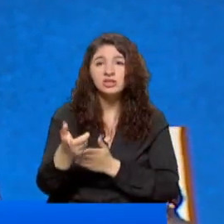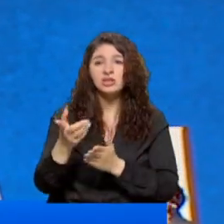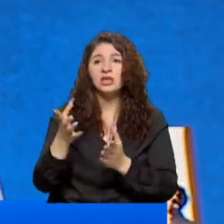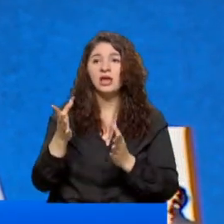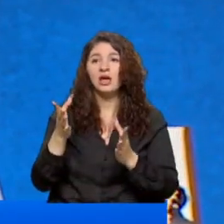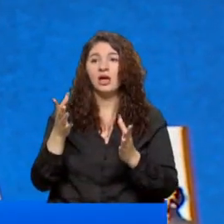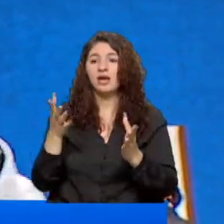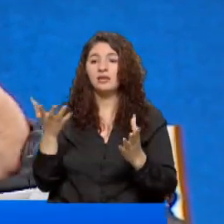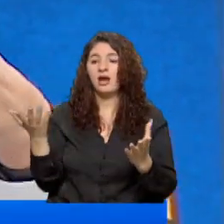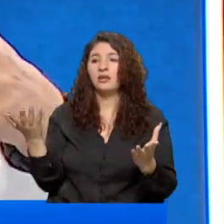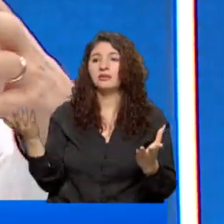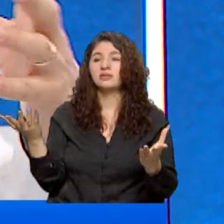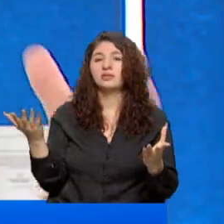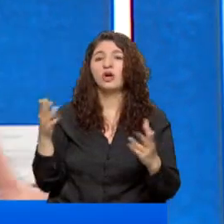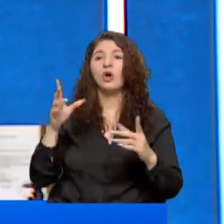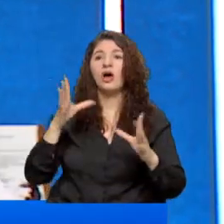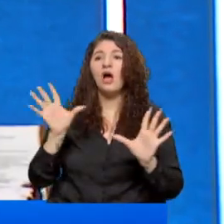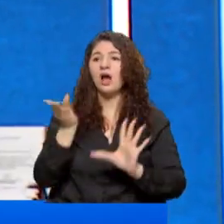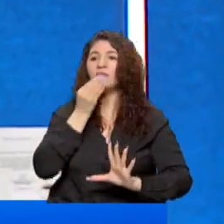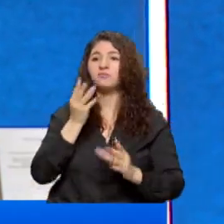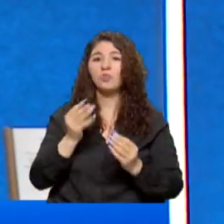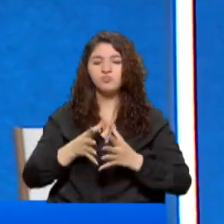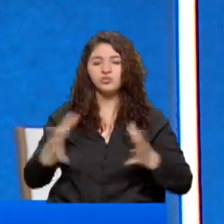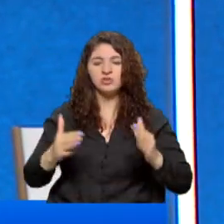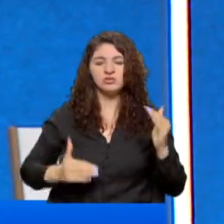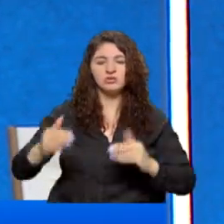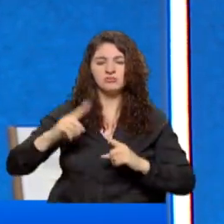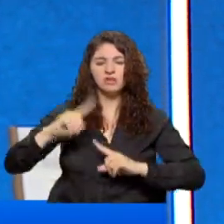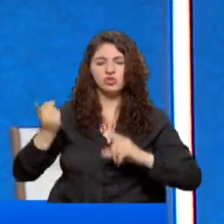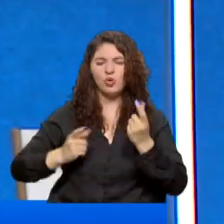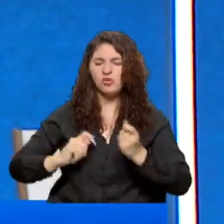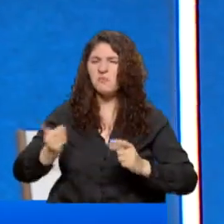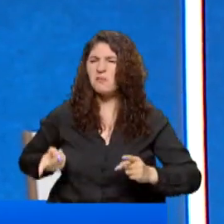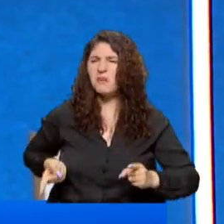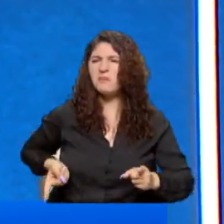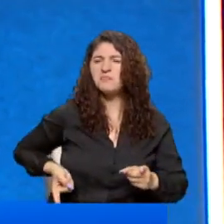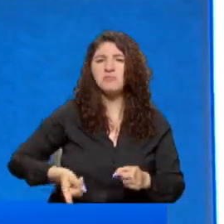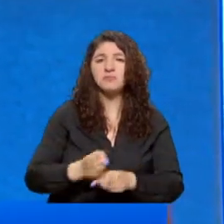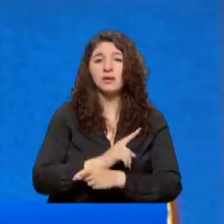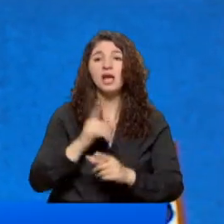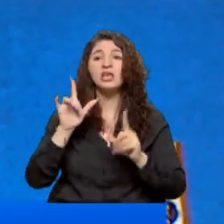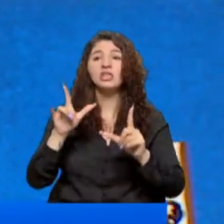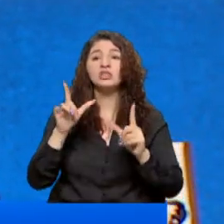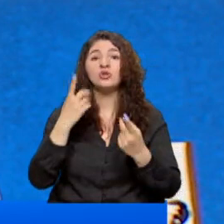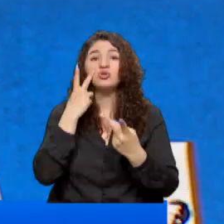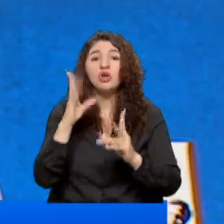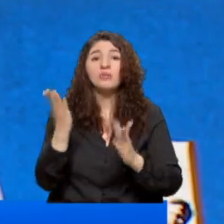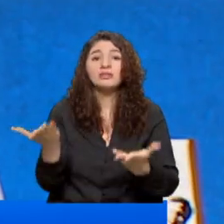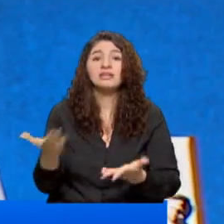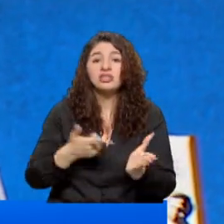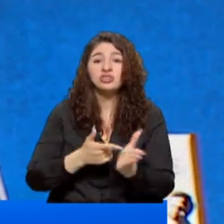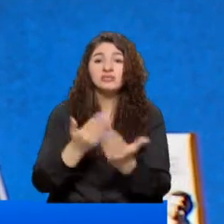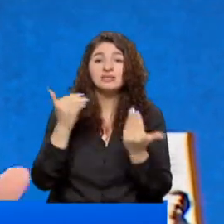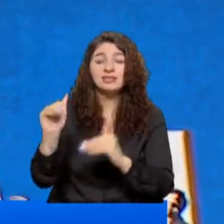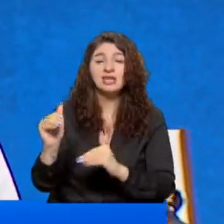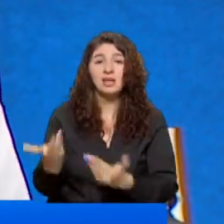birini bir yani donanımı artık o kadar üst seviyede teknoloji kullanımı o kadar üst seviyedeki ihtiyaç duymuyor zaten